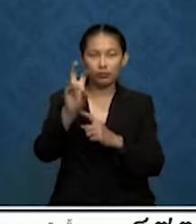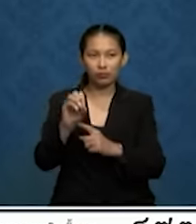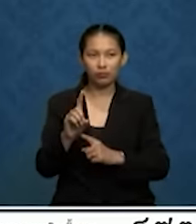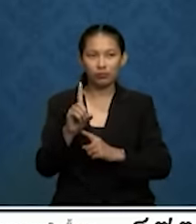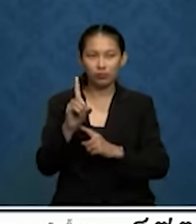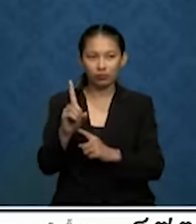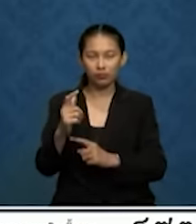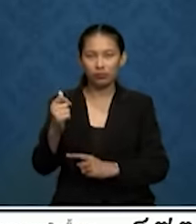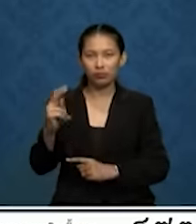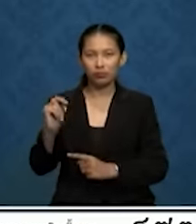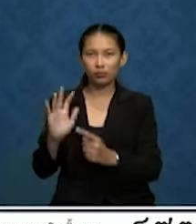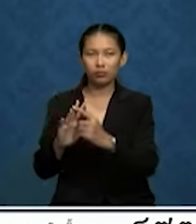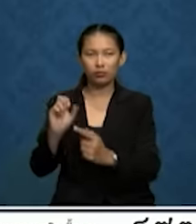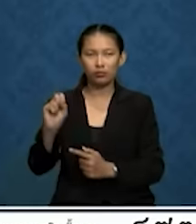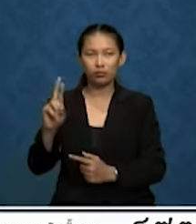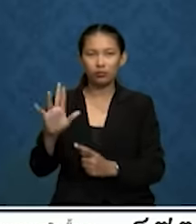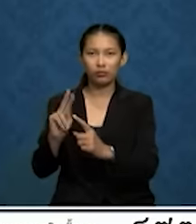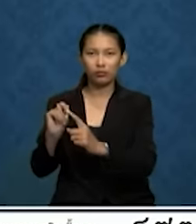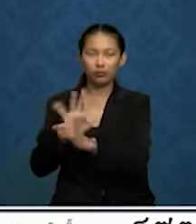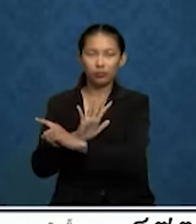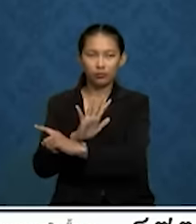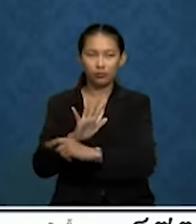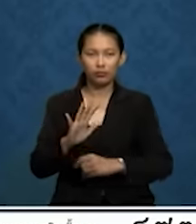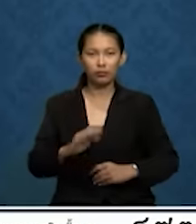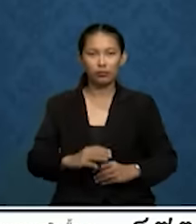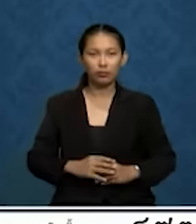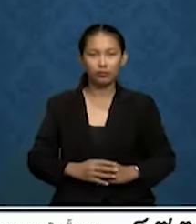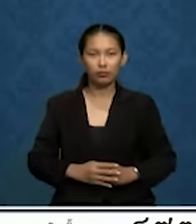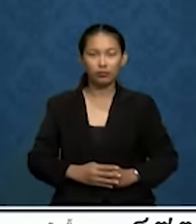471นายอนุสรเอี่ยมสะอาด